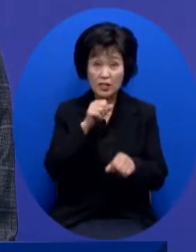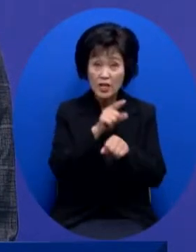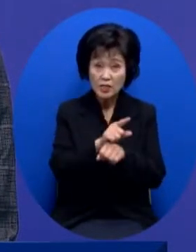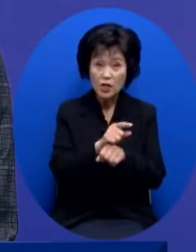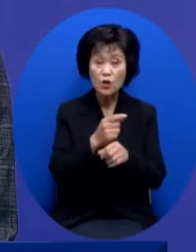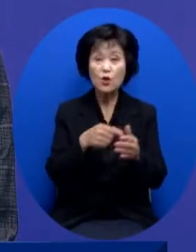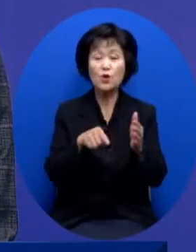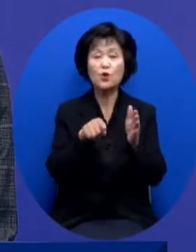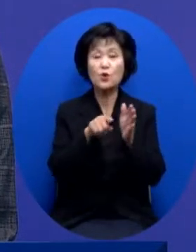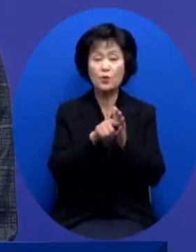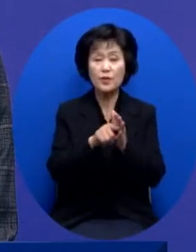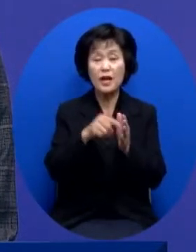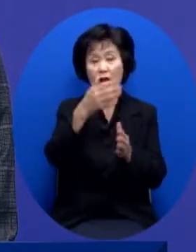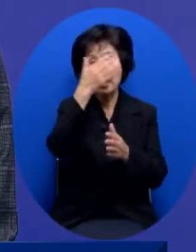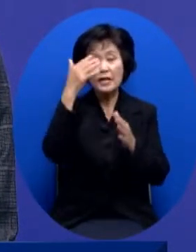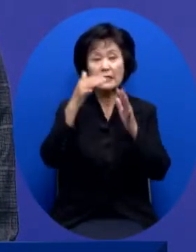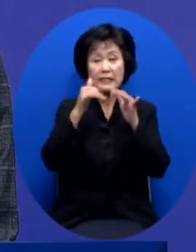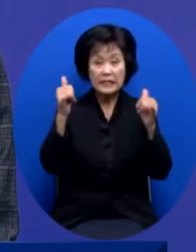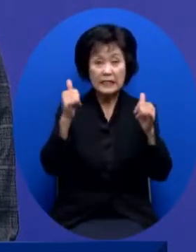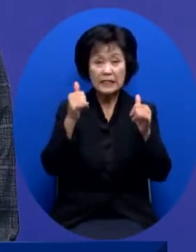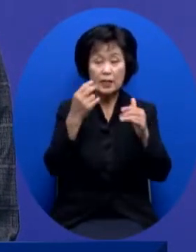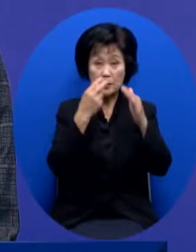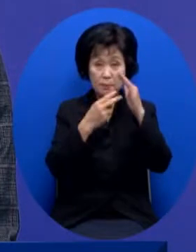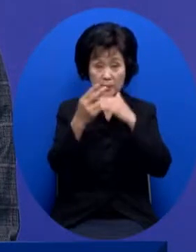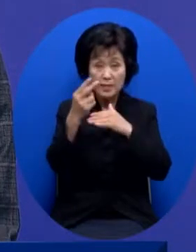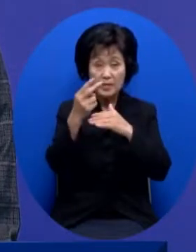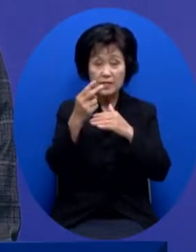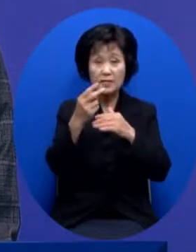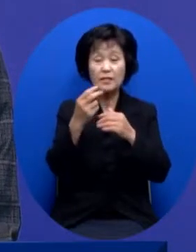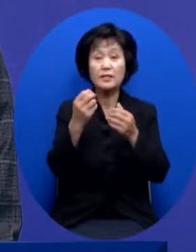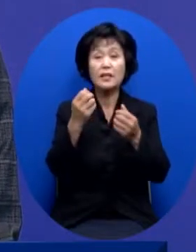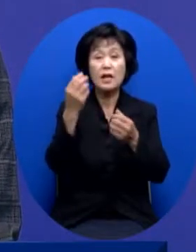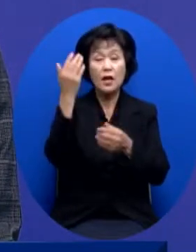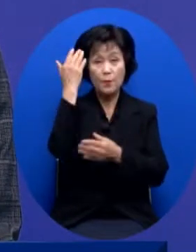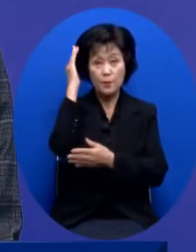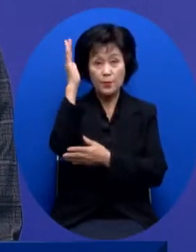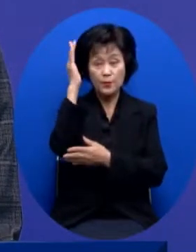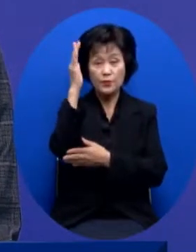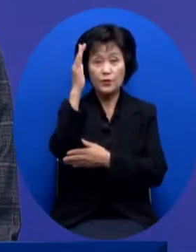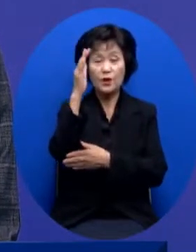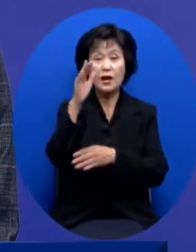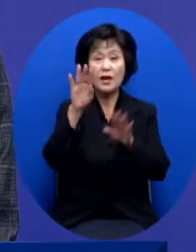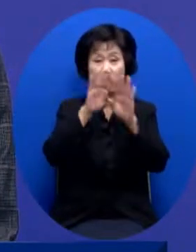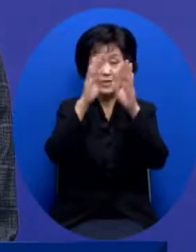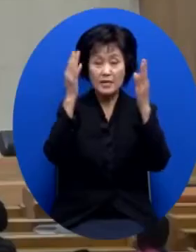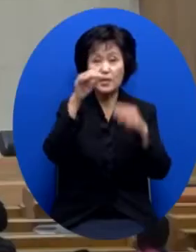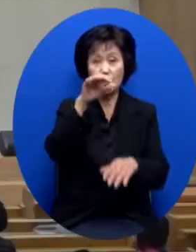마련한 1회 청년 비전 콘퍼런스가 열린 사역 현장을 다녀왔습니다. 최대진 기자입니다.